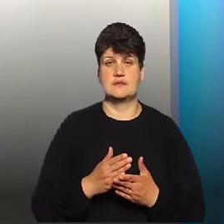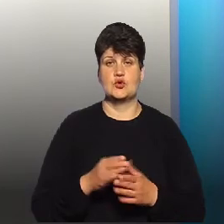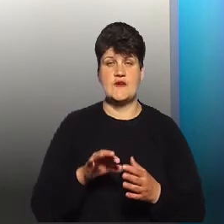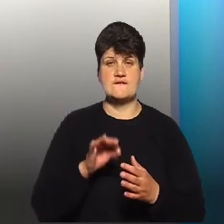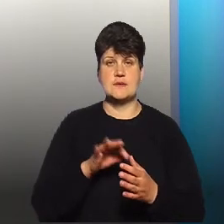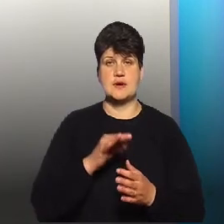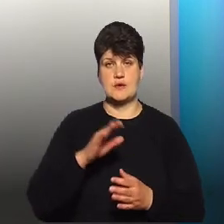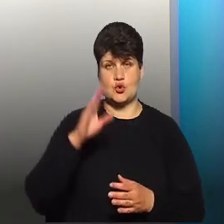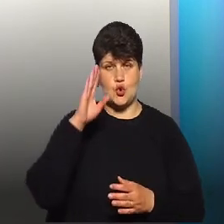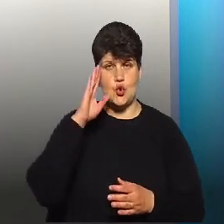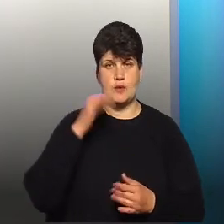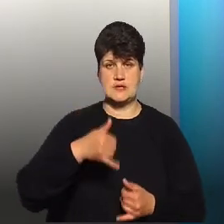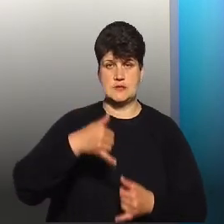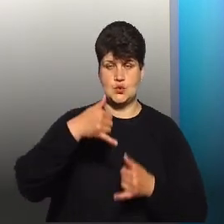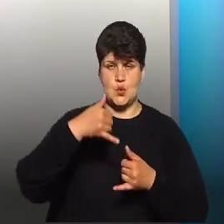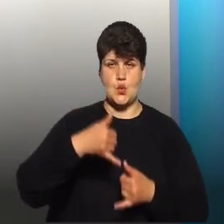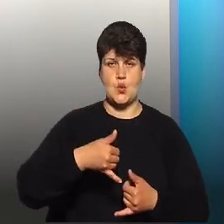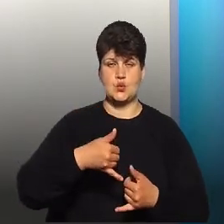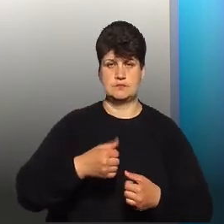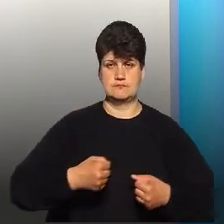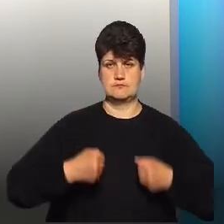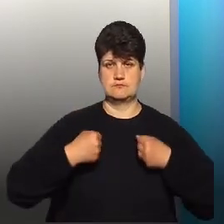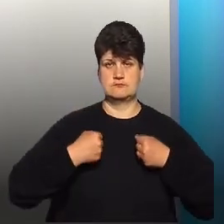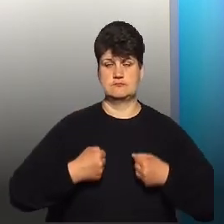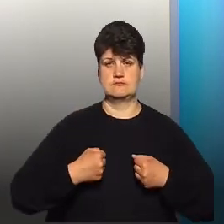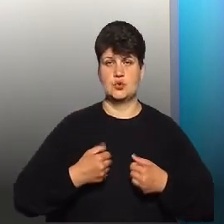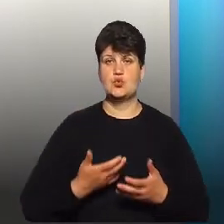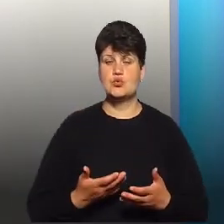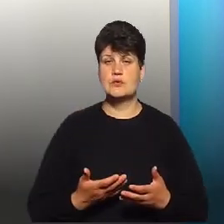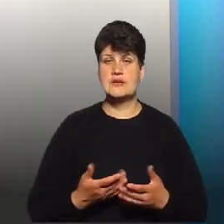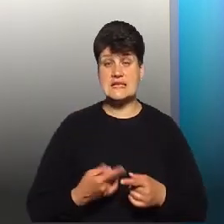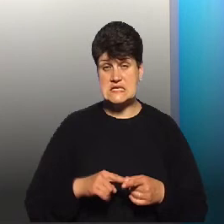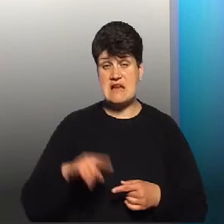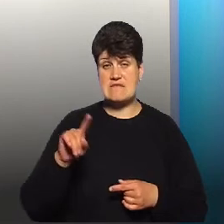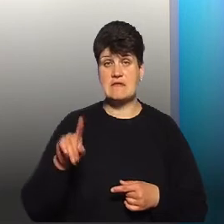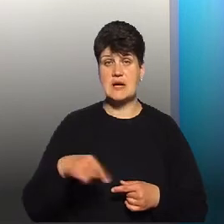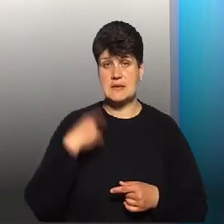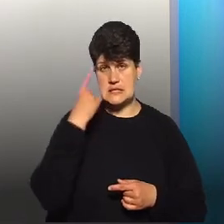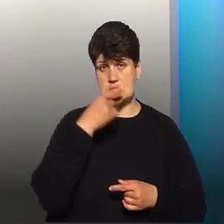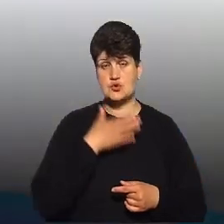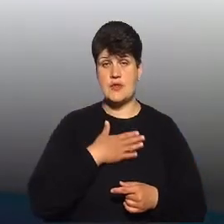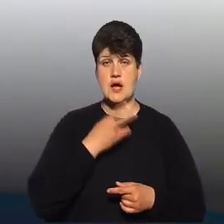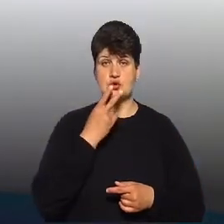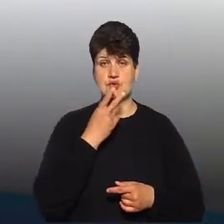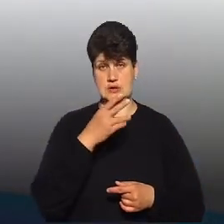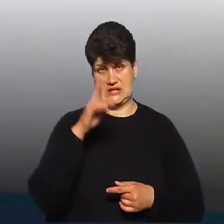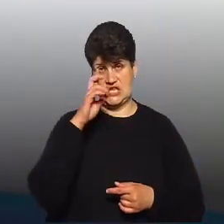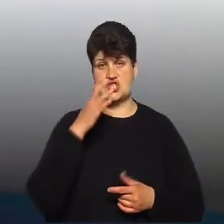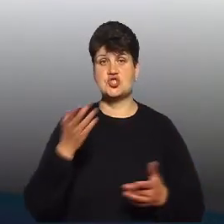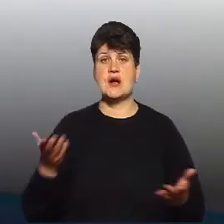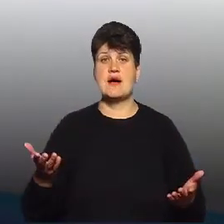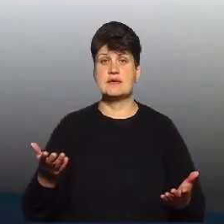з певним зростом, з статурою, тому що це вимоги, це лице нашої держави, обличчя. От. Те ж